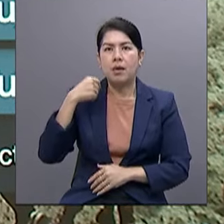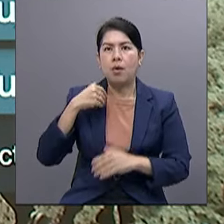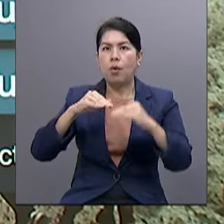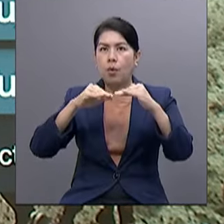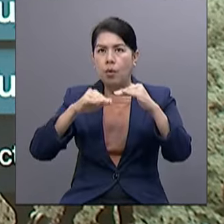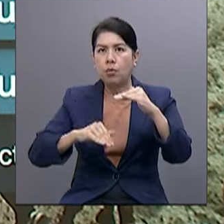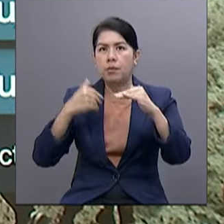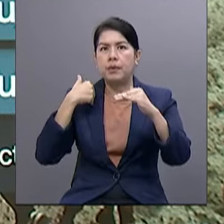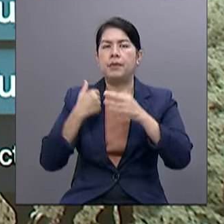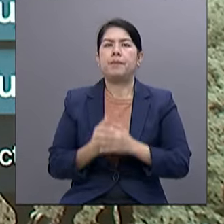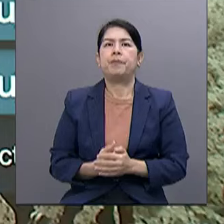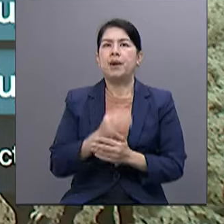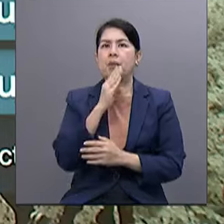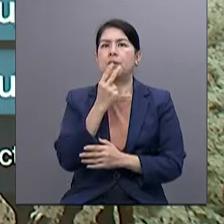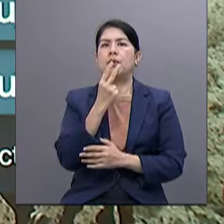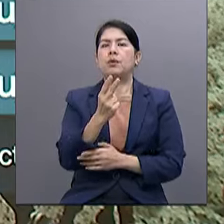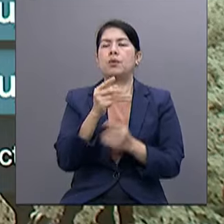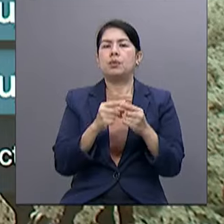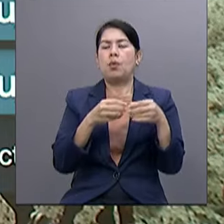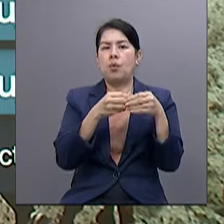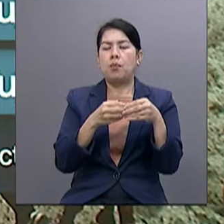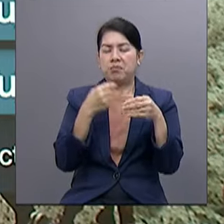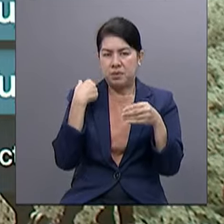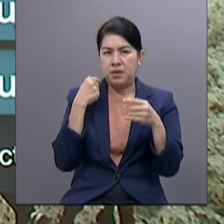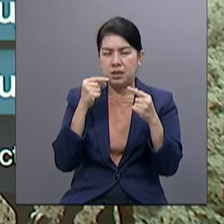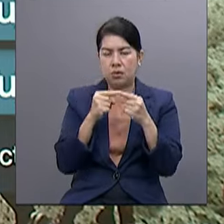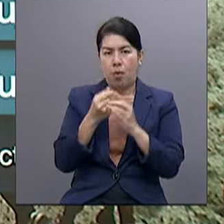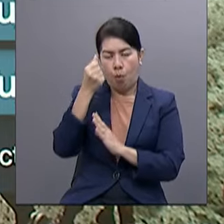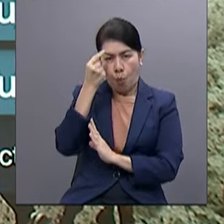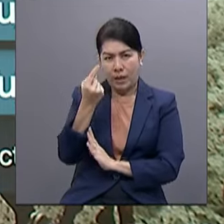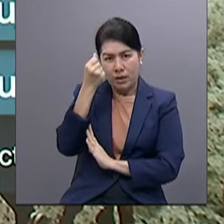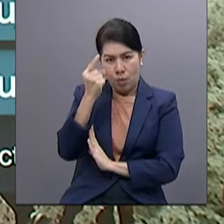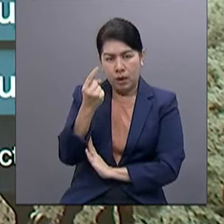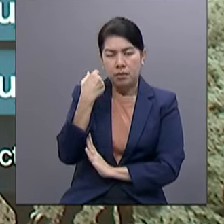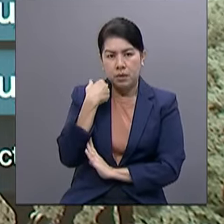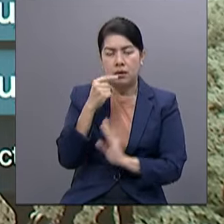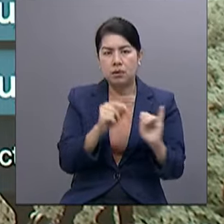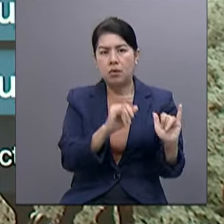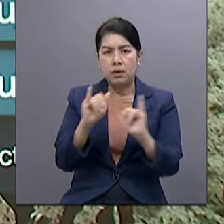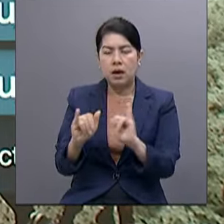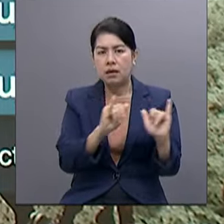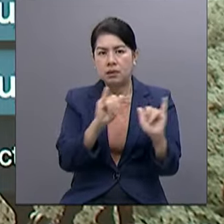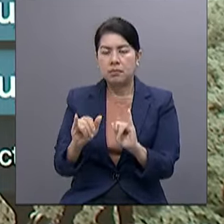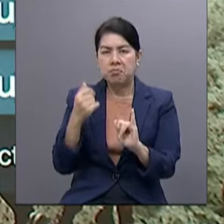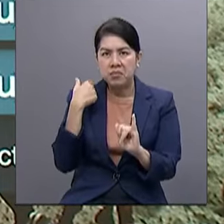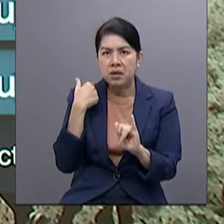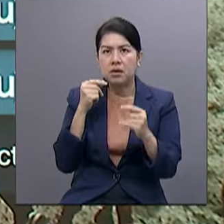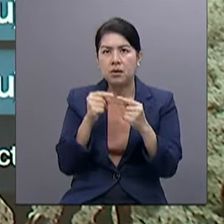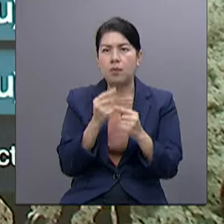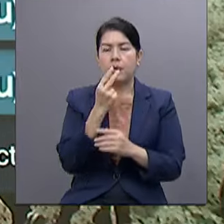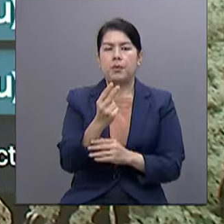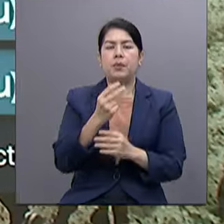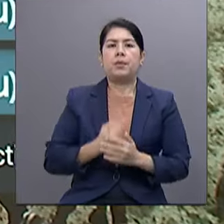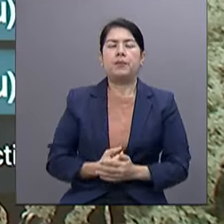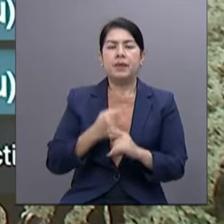คนแต่ถ้าเรามาดูตัวเลขผู้อพยพเฉลี่ยเป็นรายวันในแต่ละเดือนค่ะอยู่ในวงเล็บนะท่านผู้ชมตัวเลขจะเห็นว่าอย่างเดือน